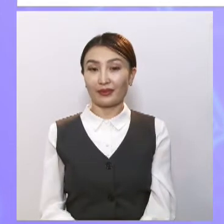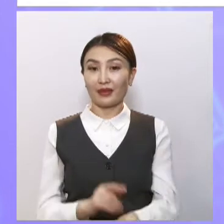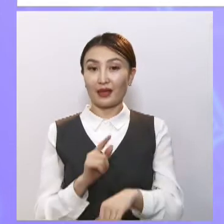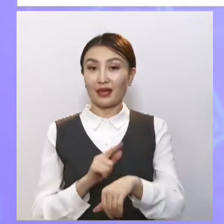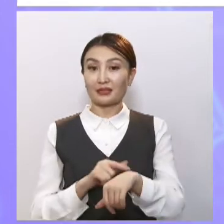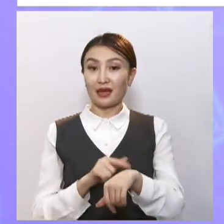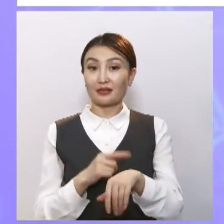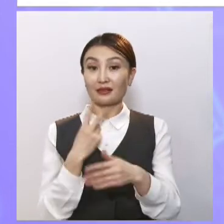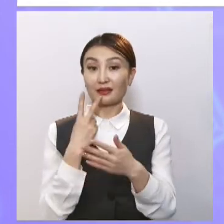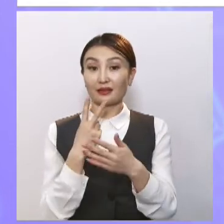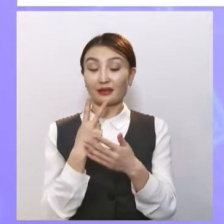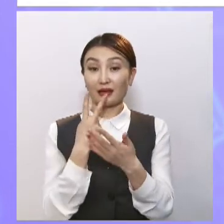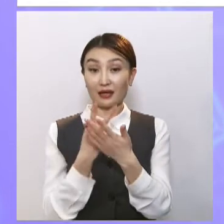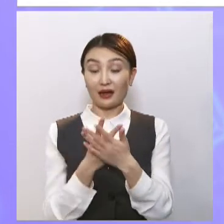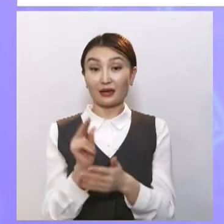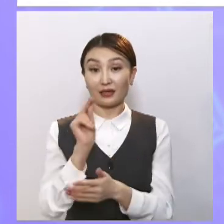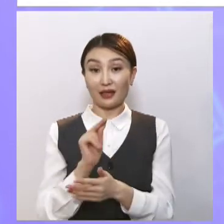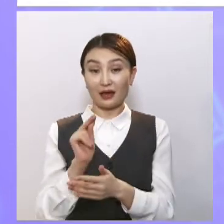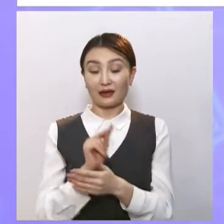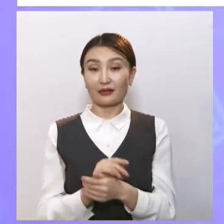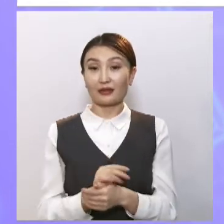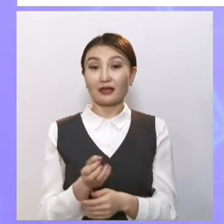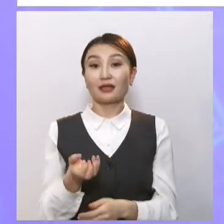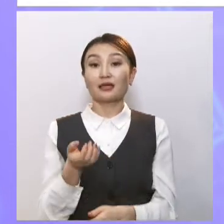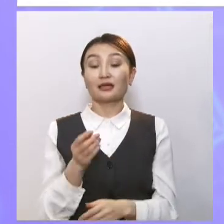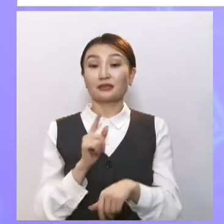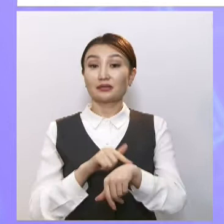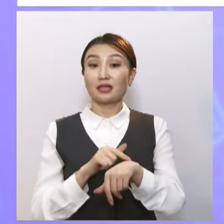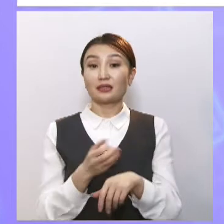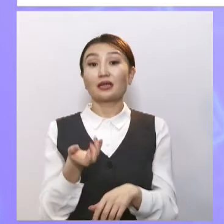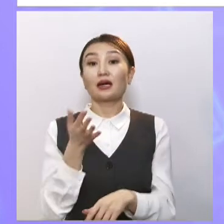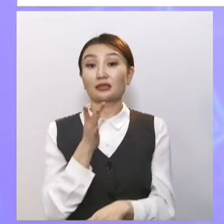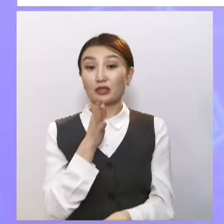Саатты карагыла. Саат канча болду?